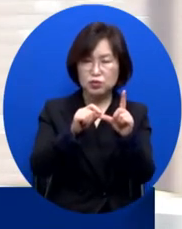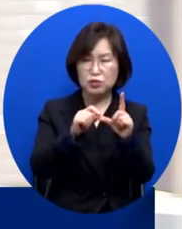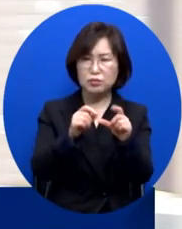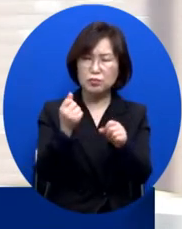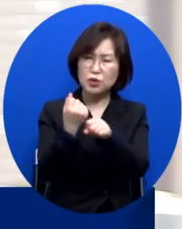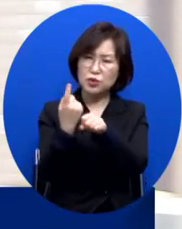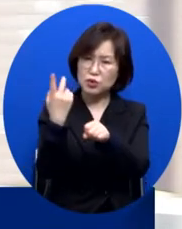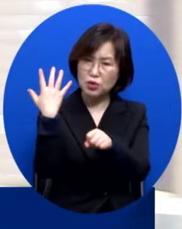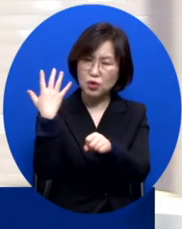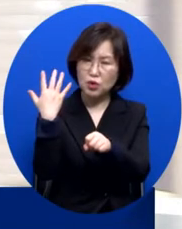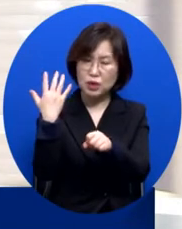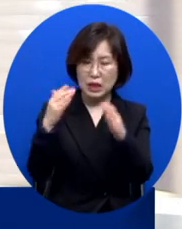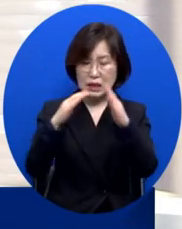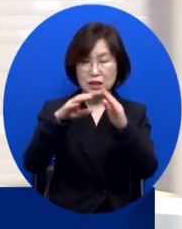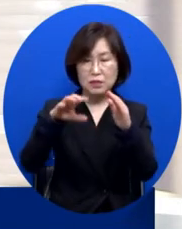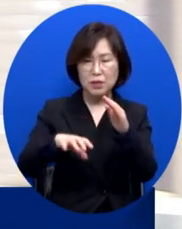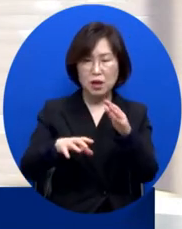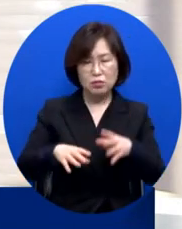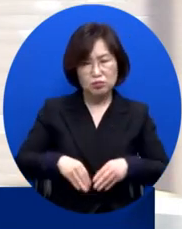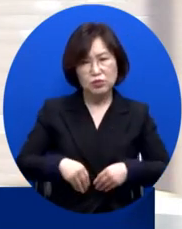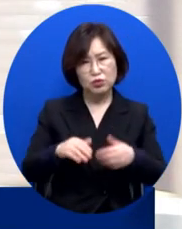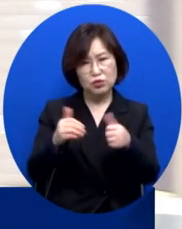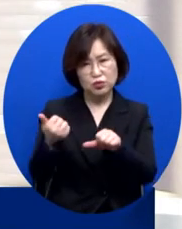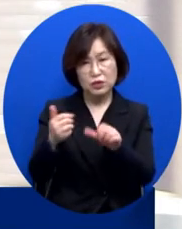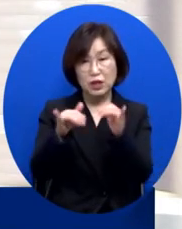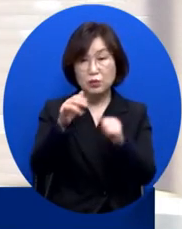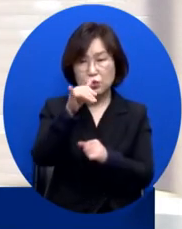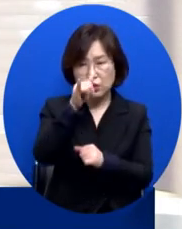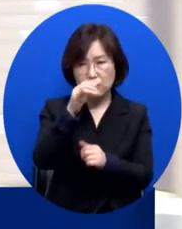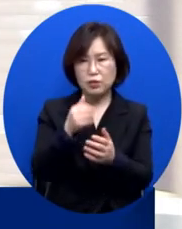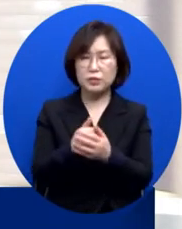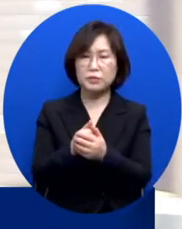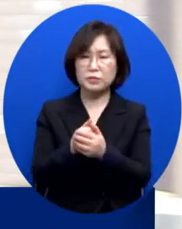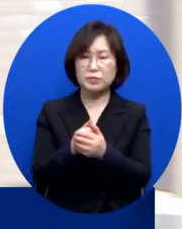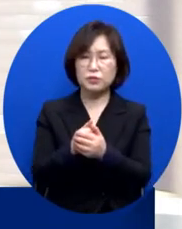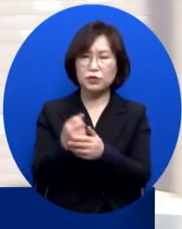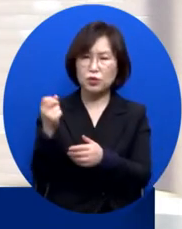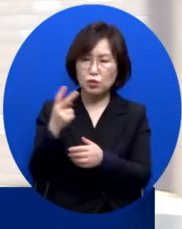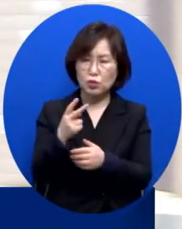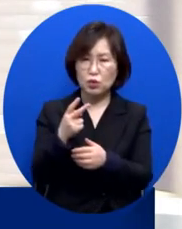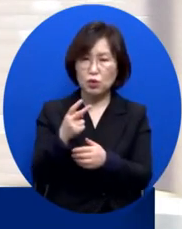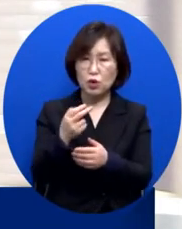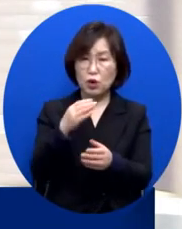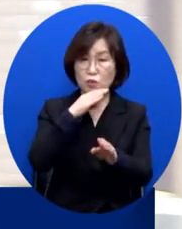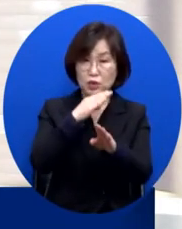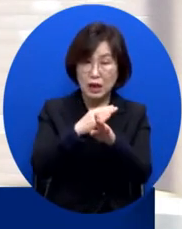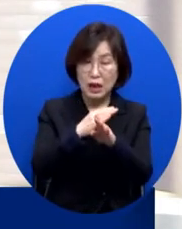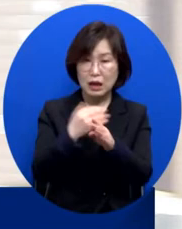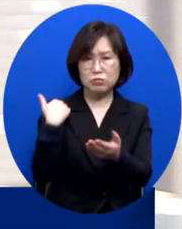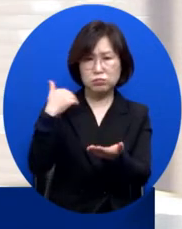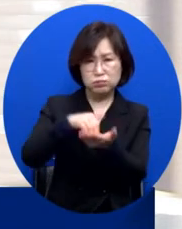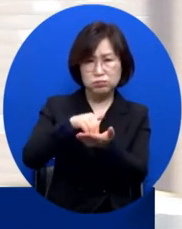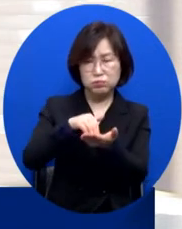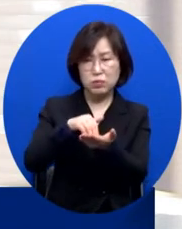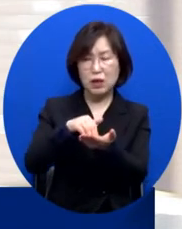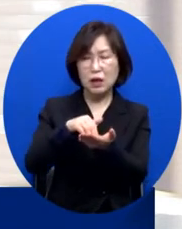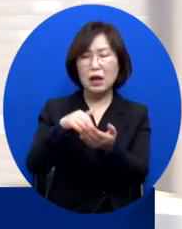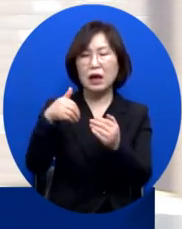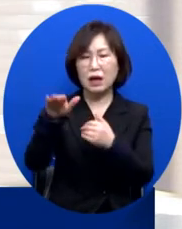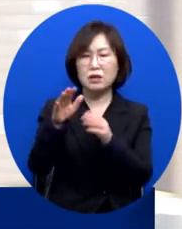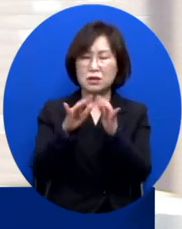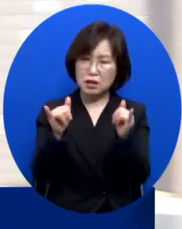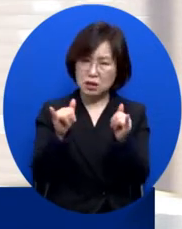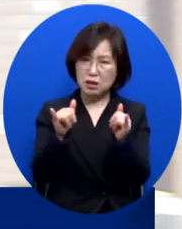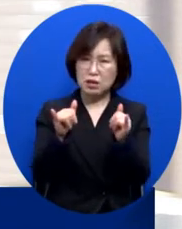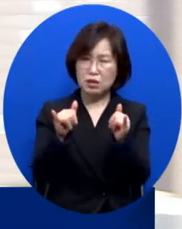년 전에 집에서 굶어 죽기도 하고요. 또 북한으로 오히려 다시 돌아간 사람도